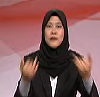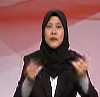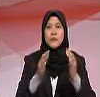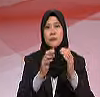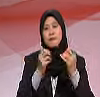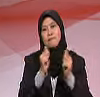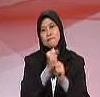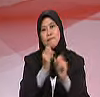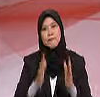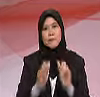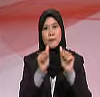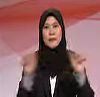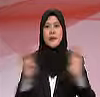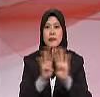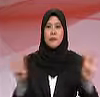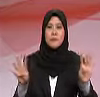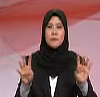Pengguna Sabah.